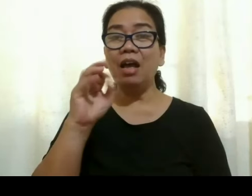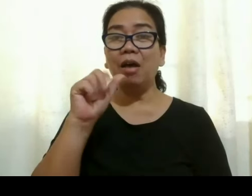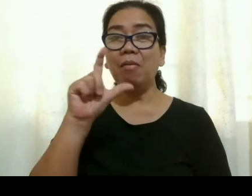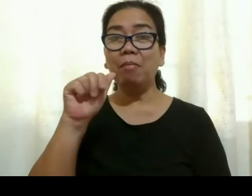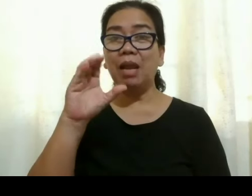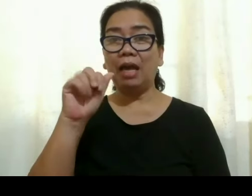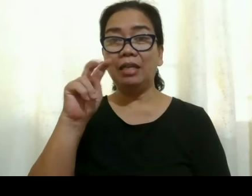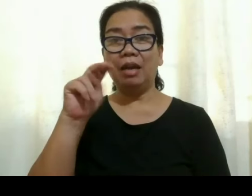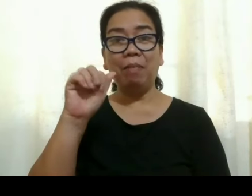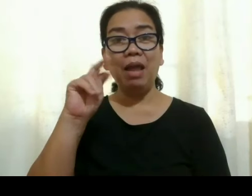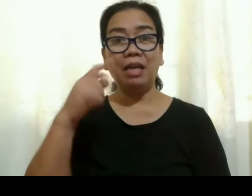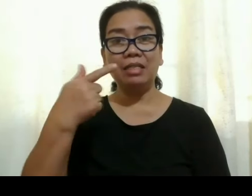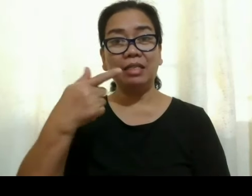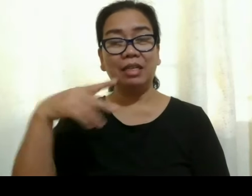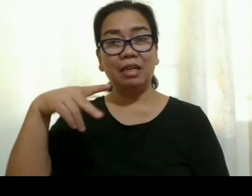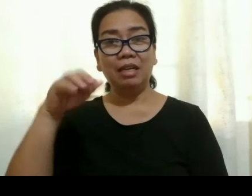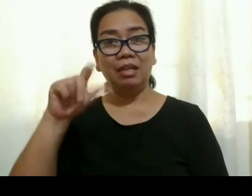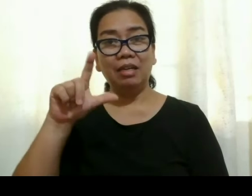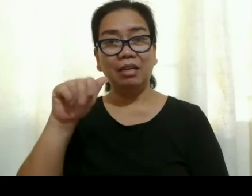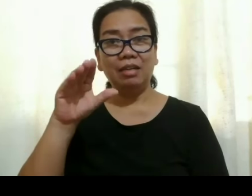sa Malacañang Palace?